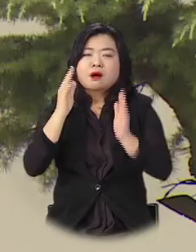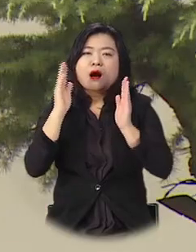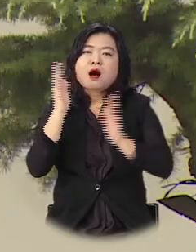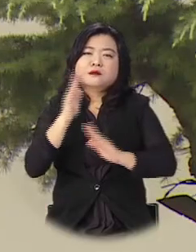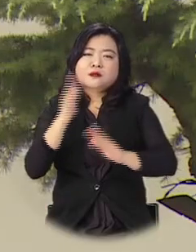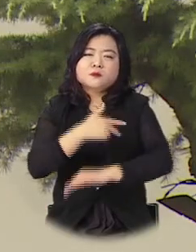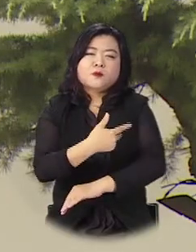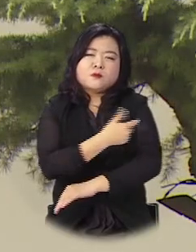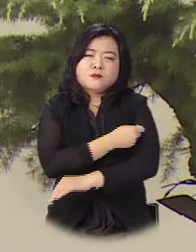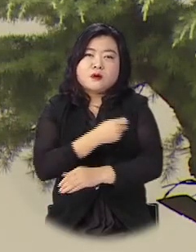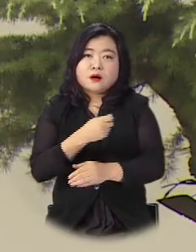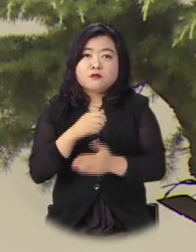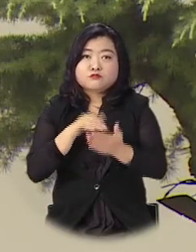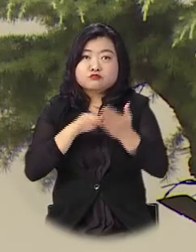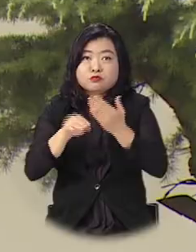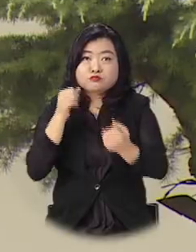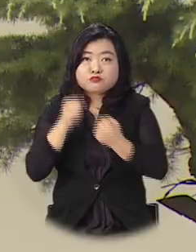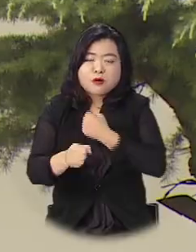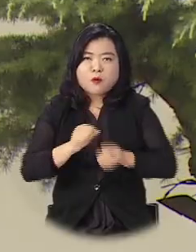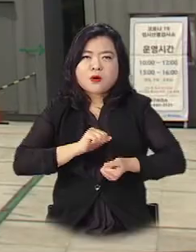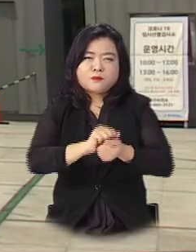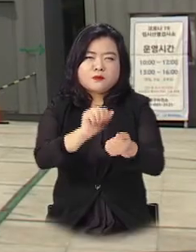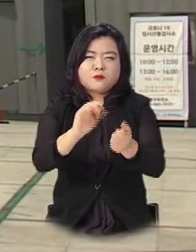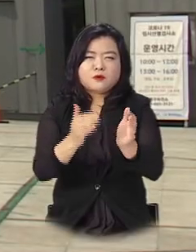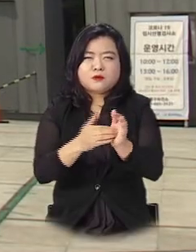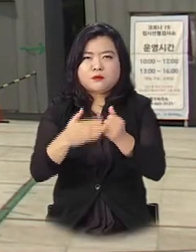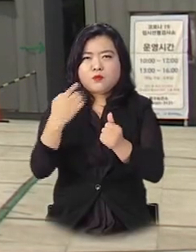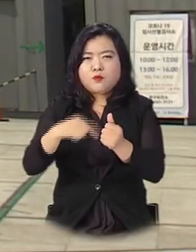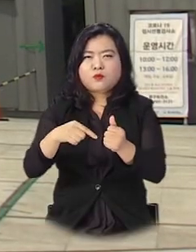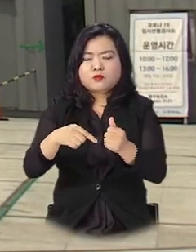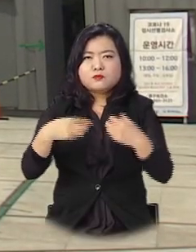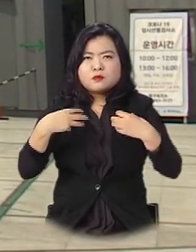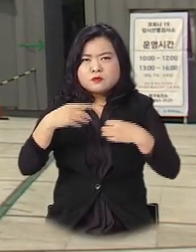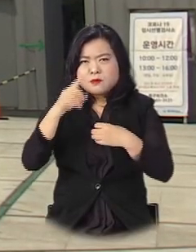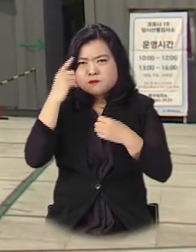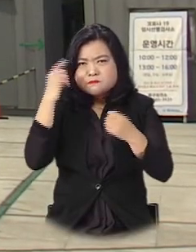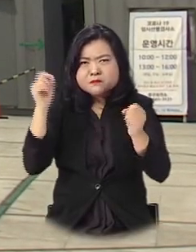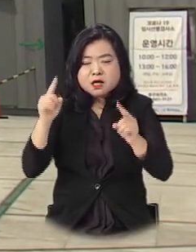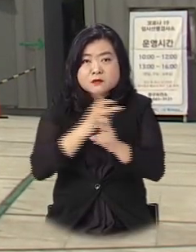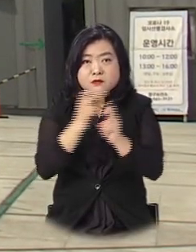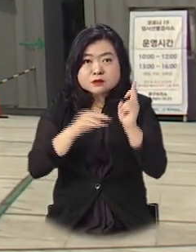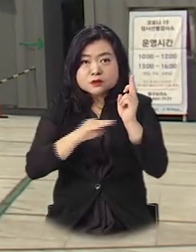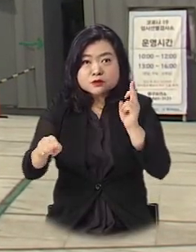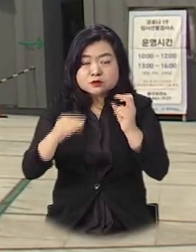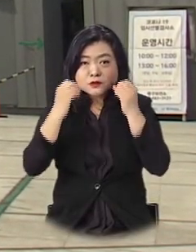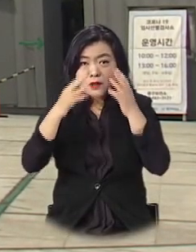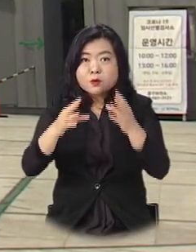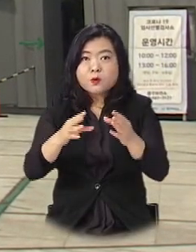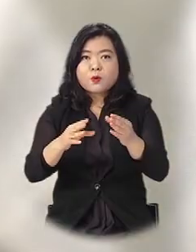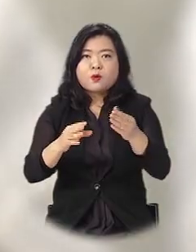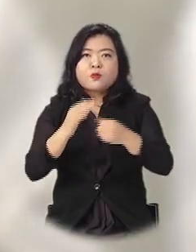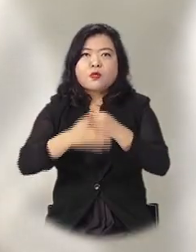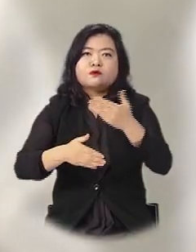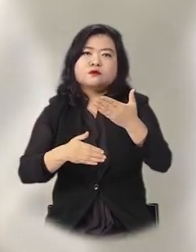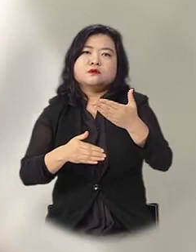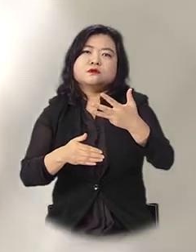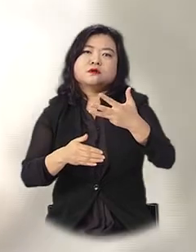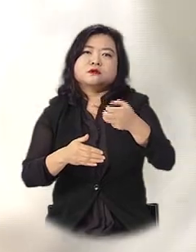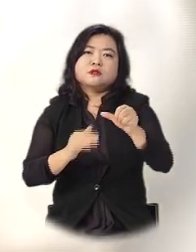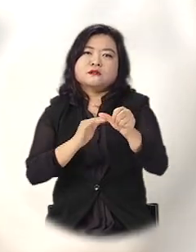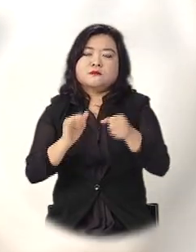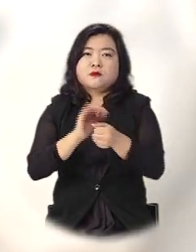감염돼 교육당국이 긴장하고 있습니다. 오늘 0시 기준 코로나19 신규 확진자는 대구 85명,